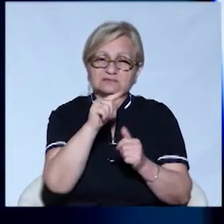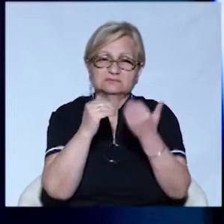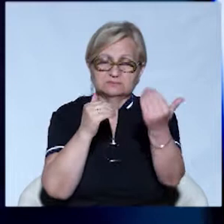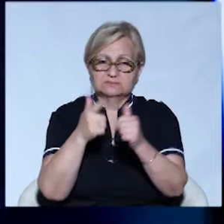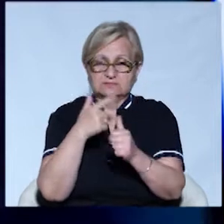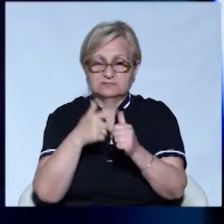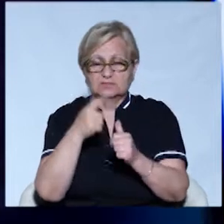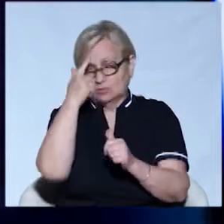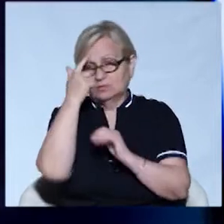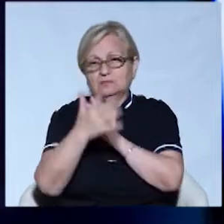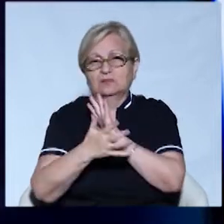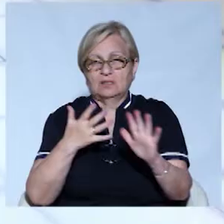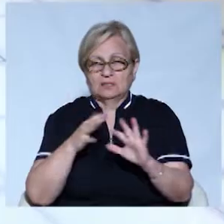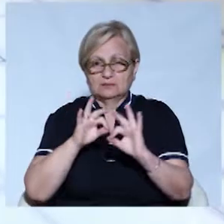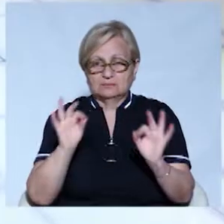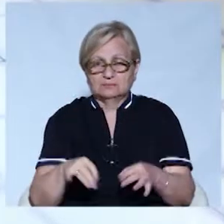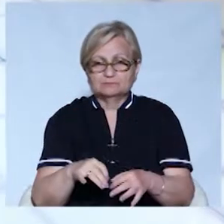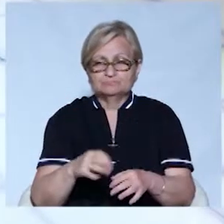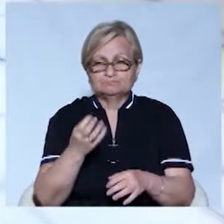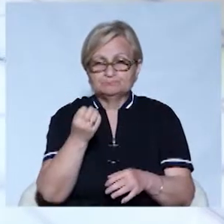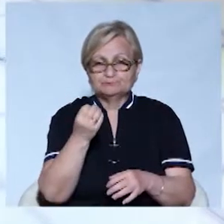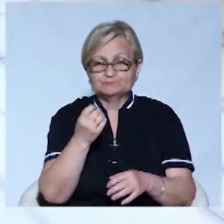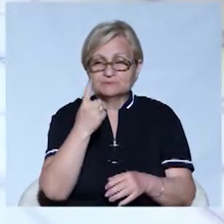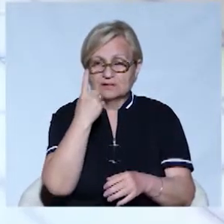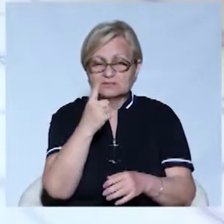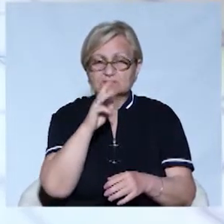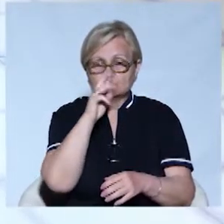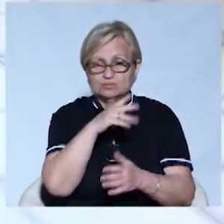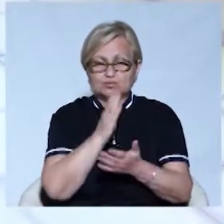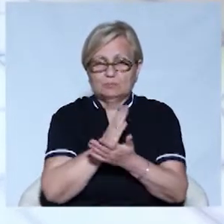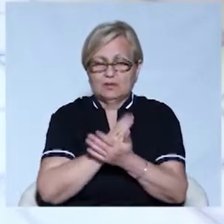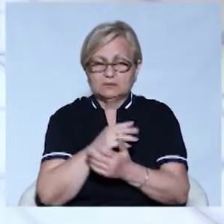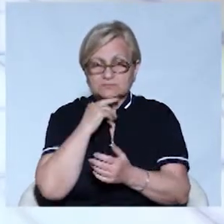ცხადია რომელასოს გულისხმობ. კიდევ არის აქ ერთი შეცდომა.